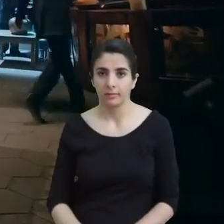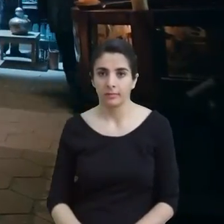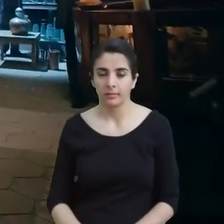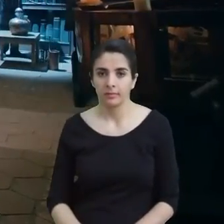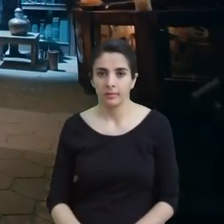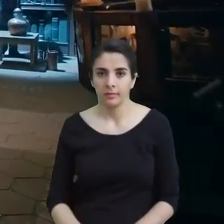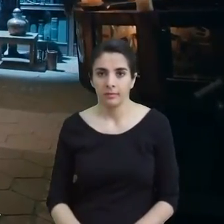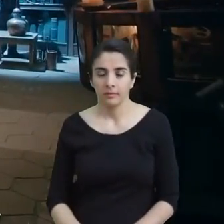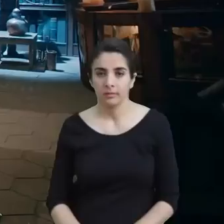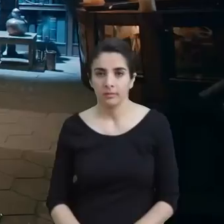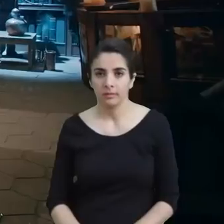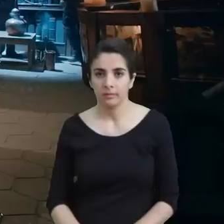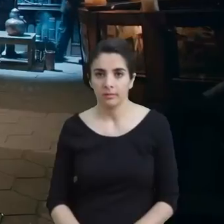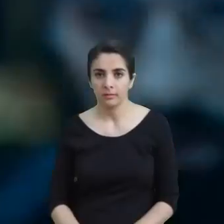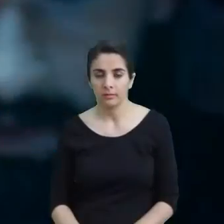Abdullah'ın yanına yürüdü.